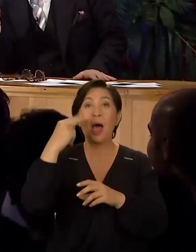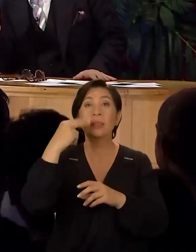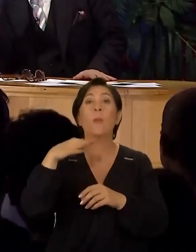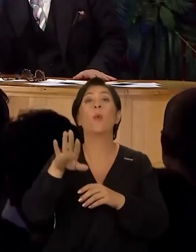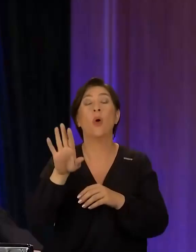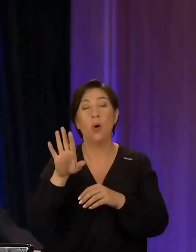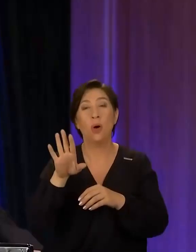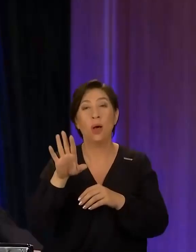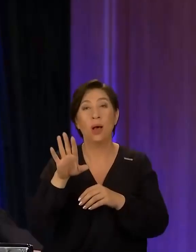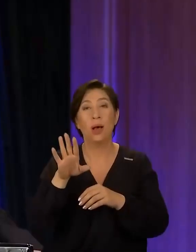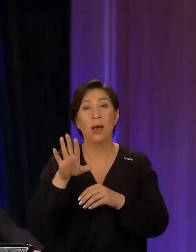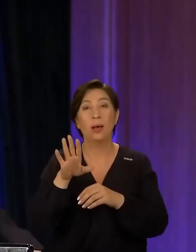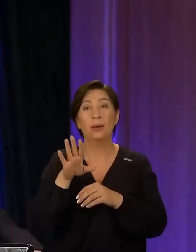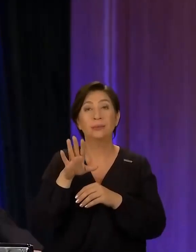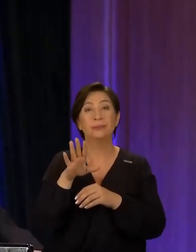ağlamıyor da